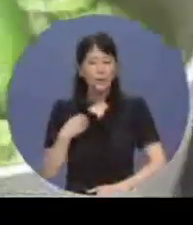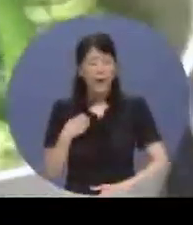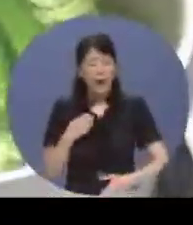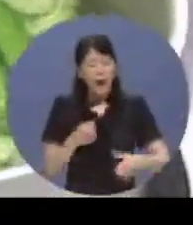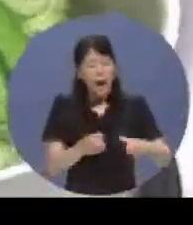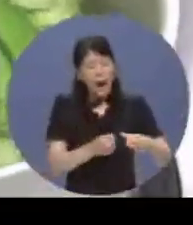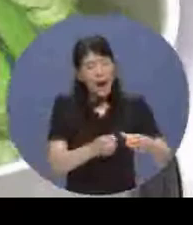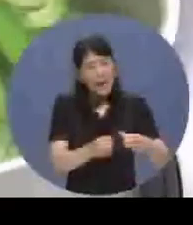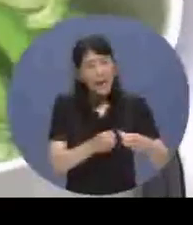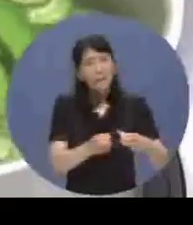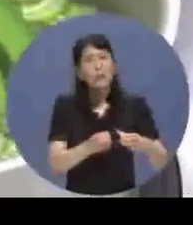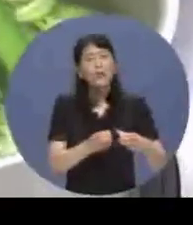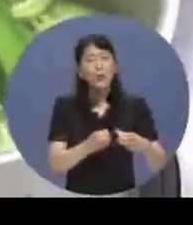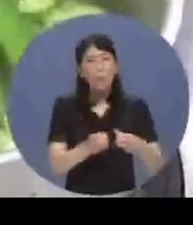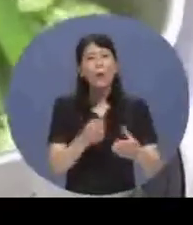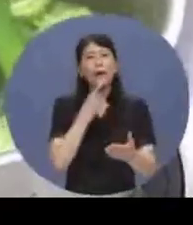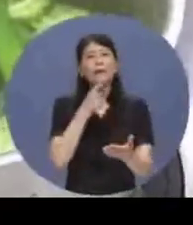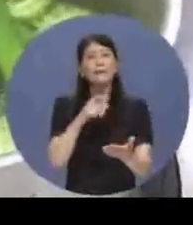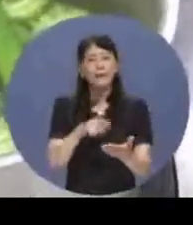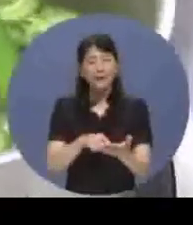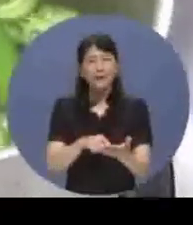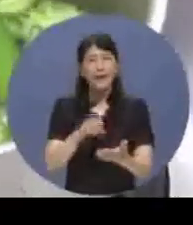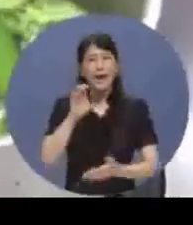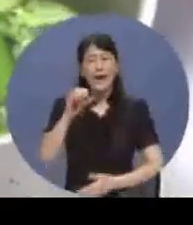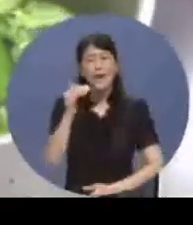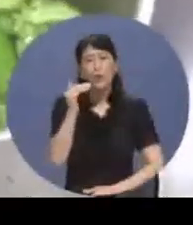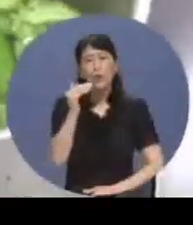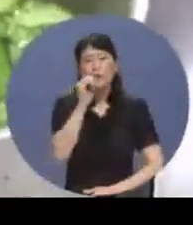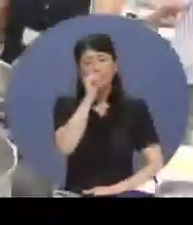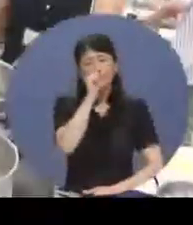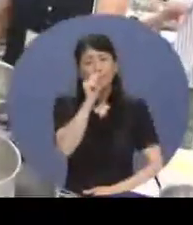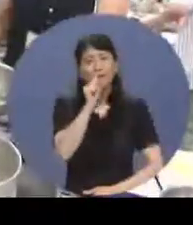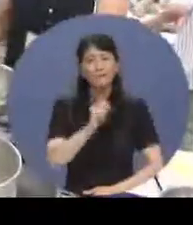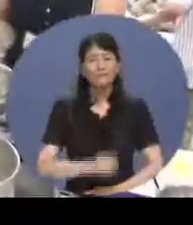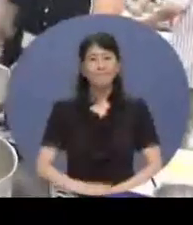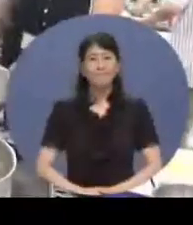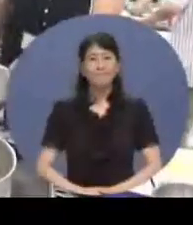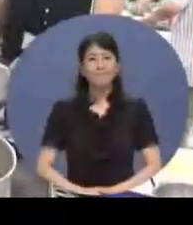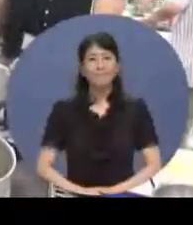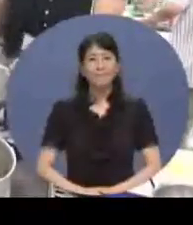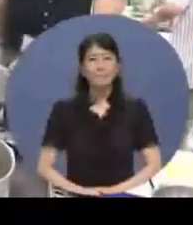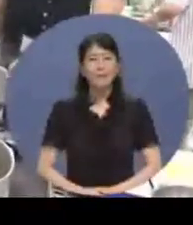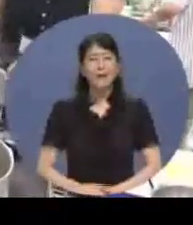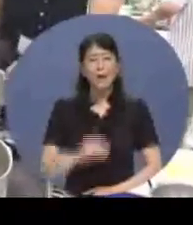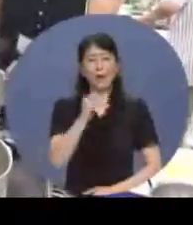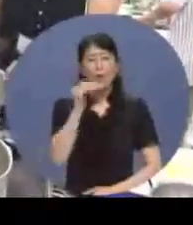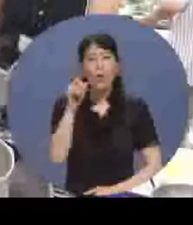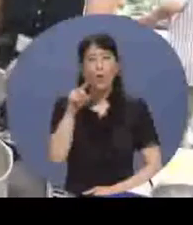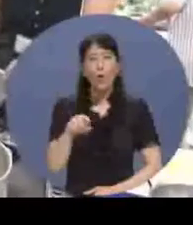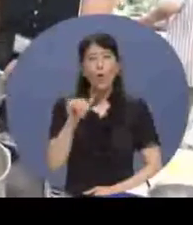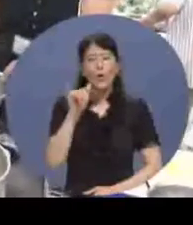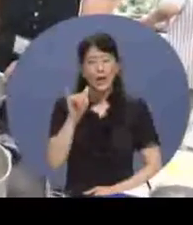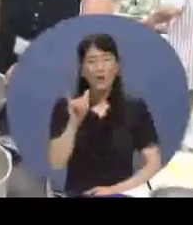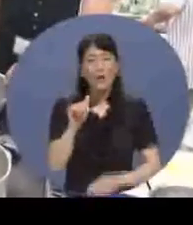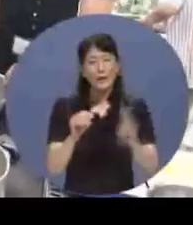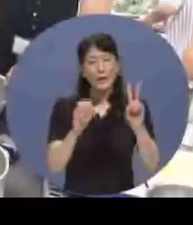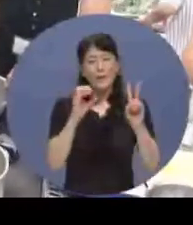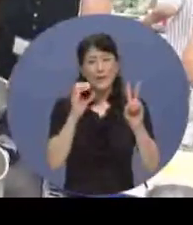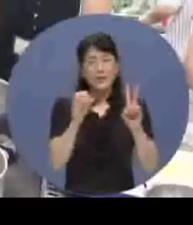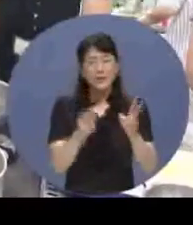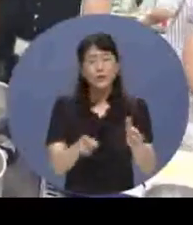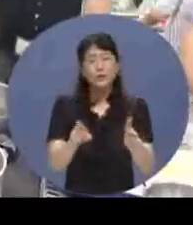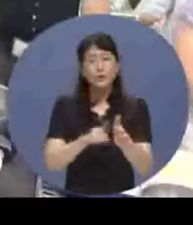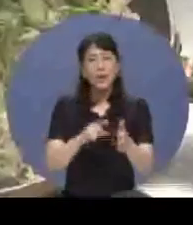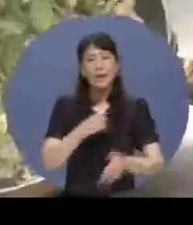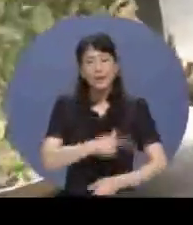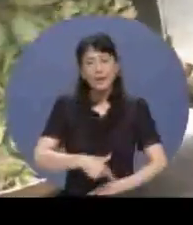省けるだけでなく、省エネにもつながります。ビタミン C を多く含むゴーヤは、胃の調